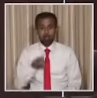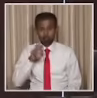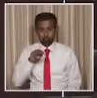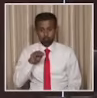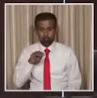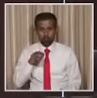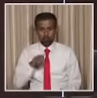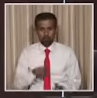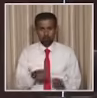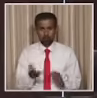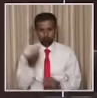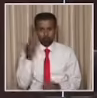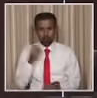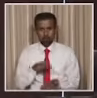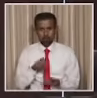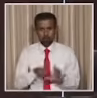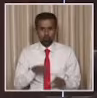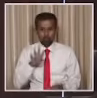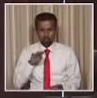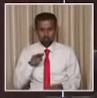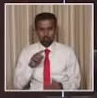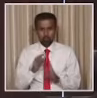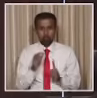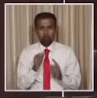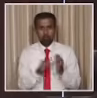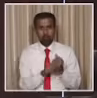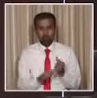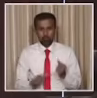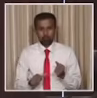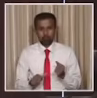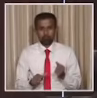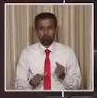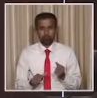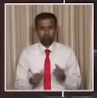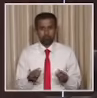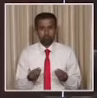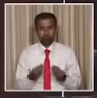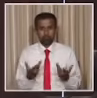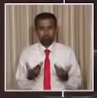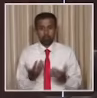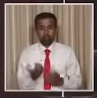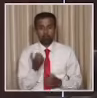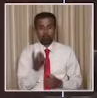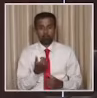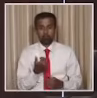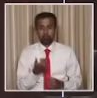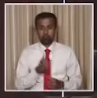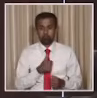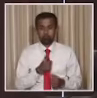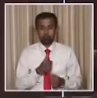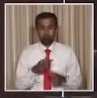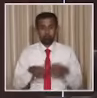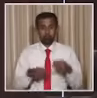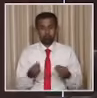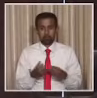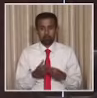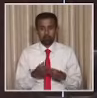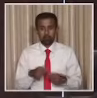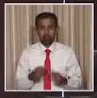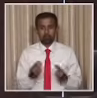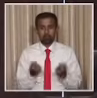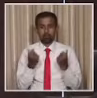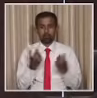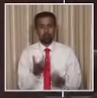30k neme eita wedi ka avurudu 40 ganak parlimenthuwa niyojane karala labitch nathi awasthawa janathawa kematthen laba ganna beri awasthawa ada